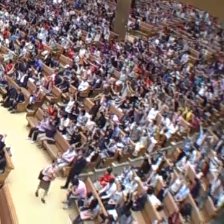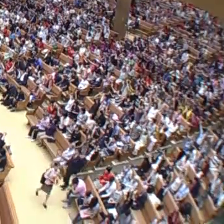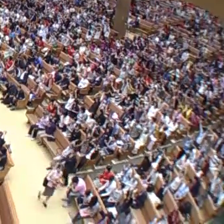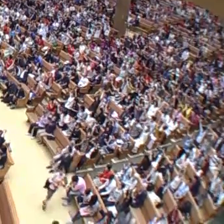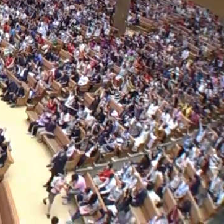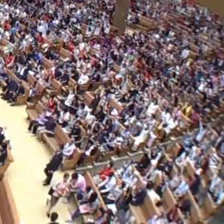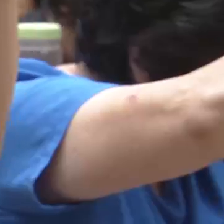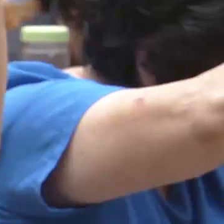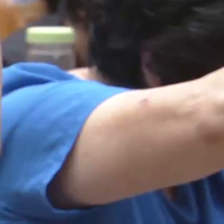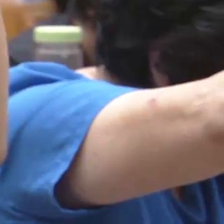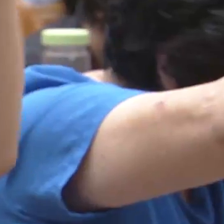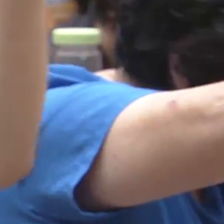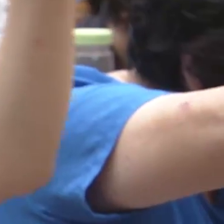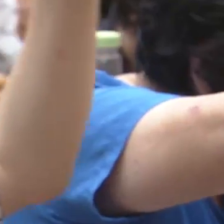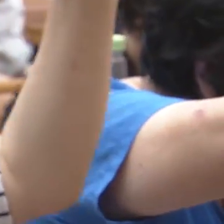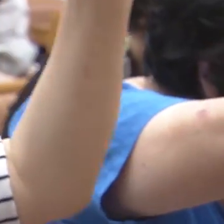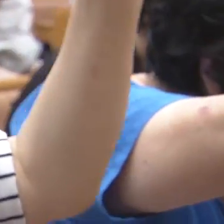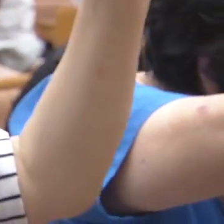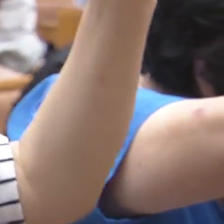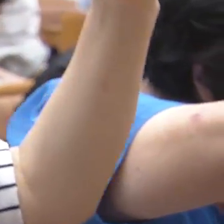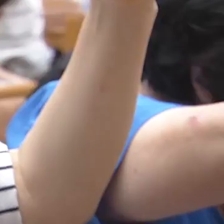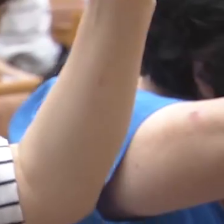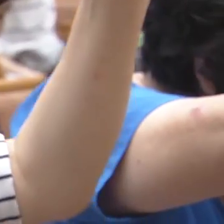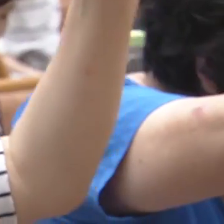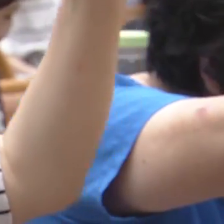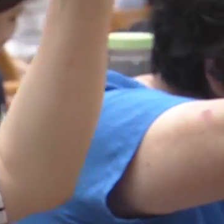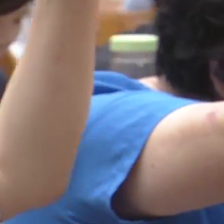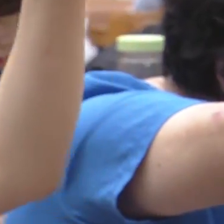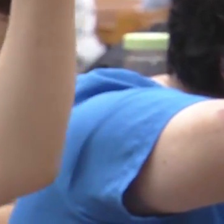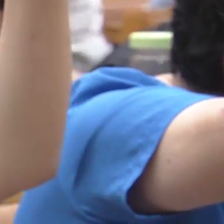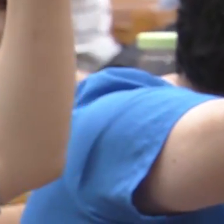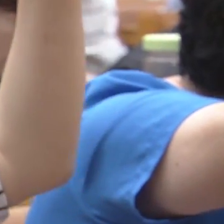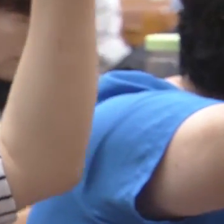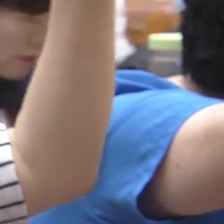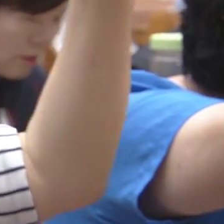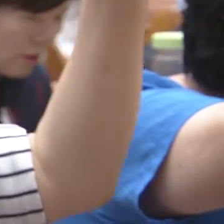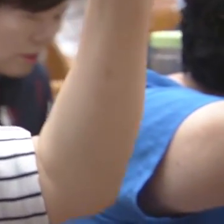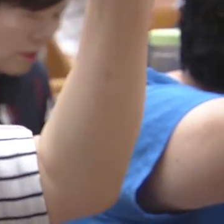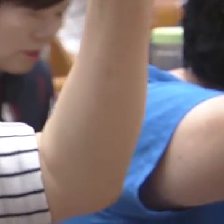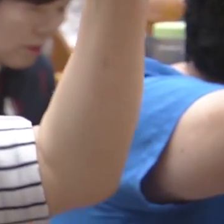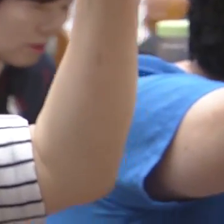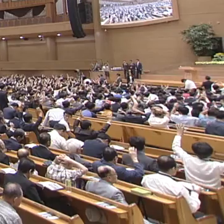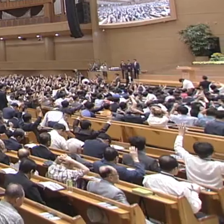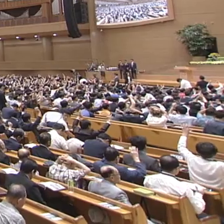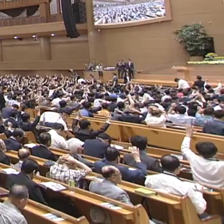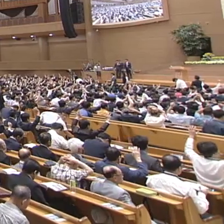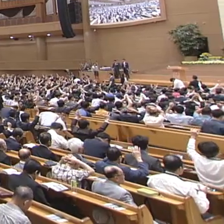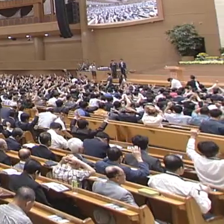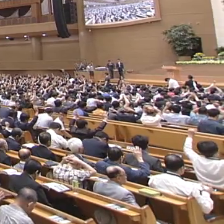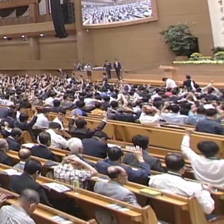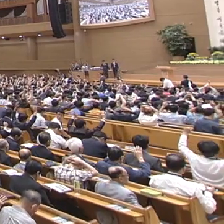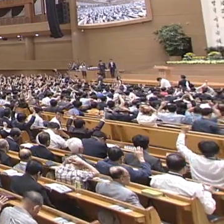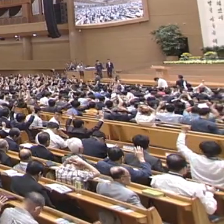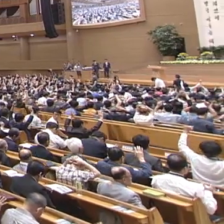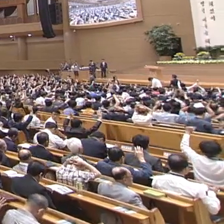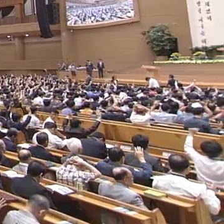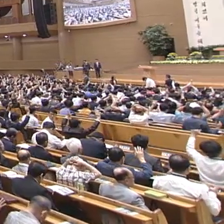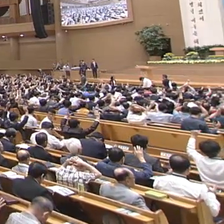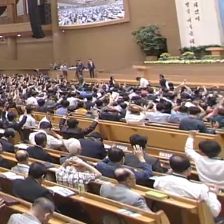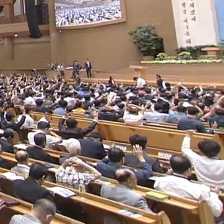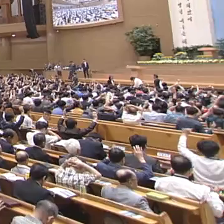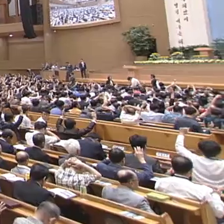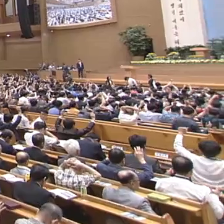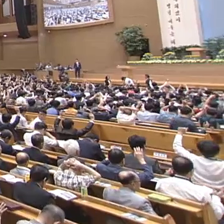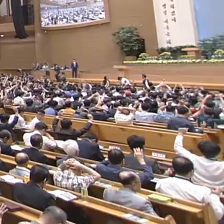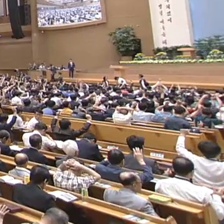멸망시키려고 지옥으로 끌고 가려고 하니 정신 차리게 주님 도와주시고, 알고 보고 이길 수 있는 능력과 분별력을